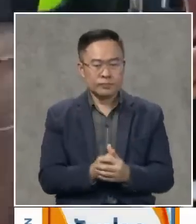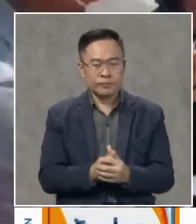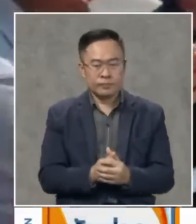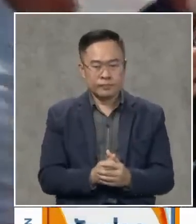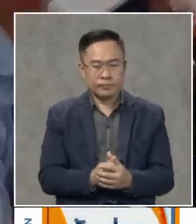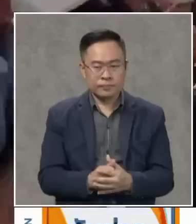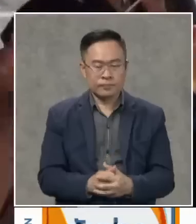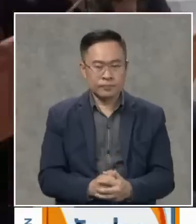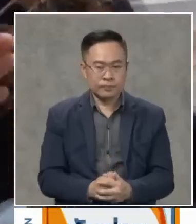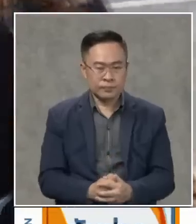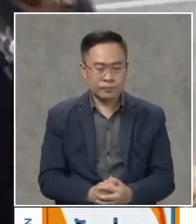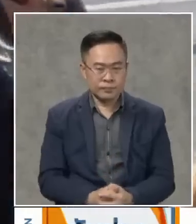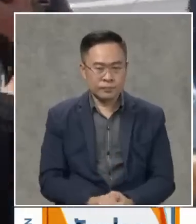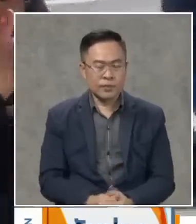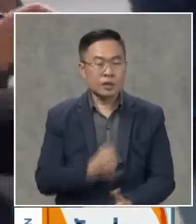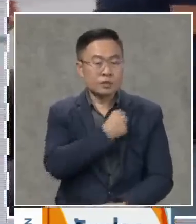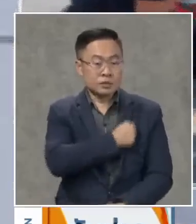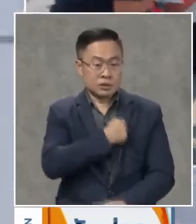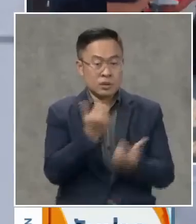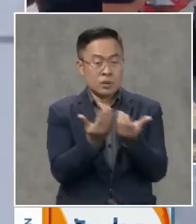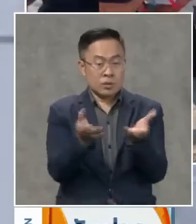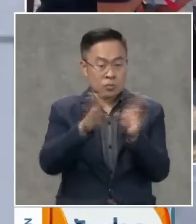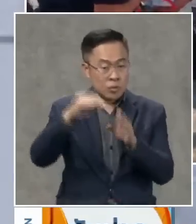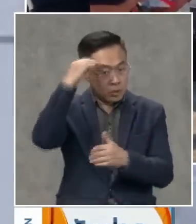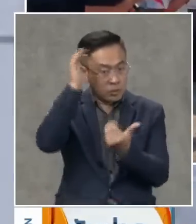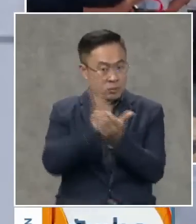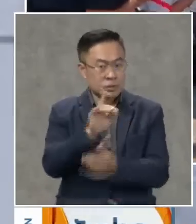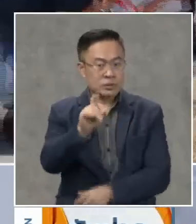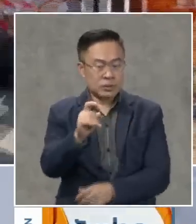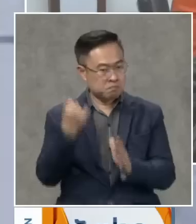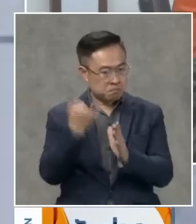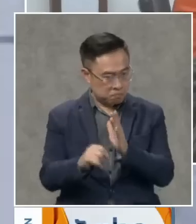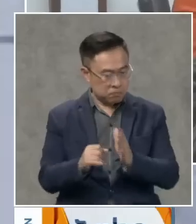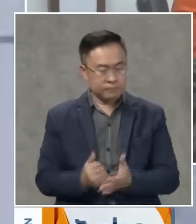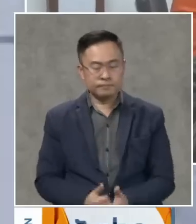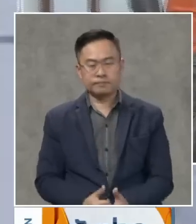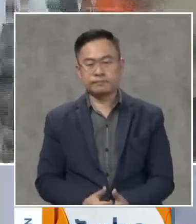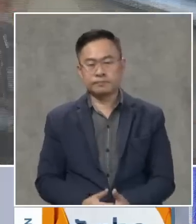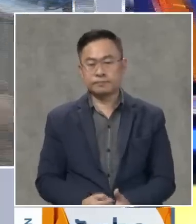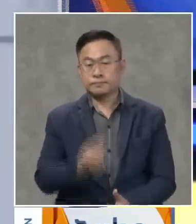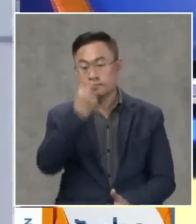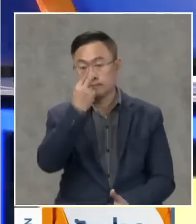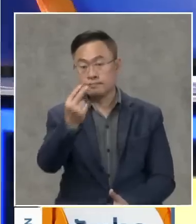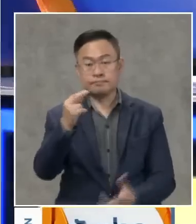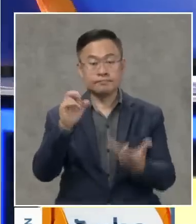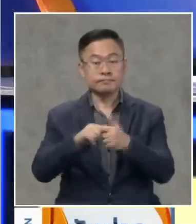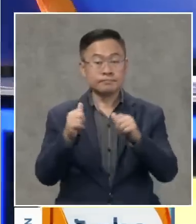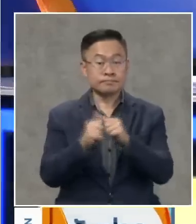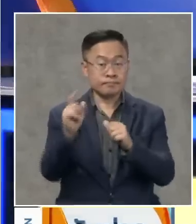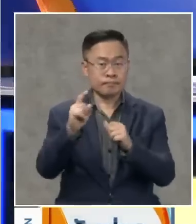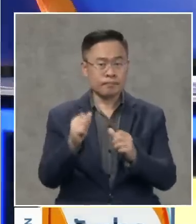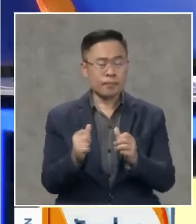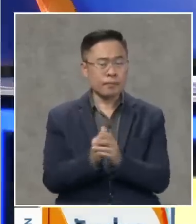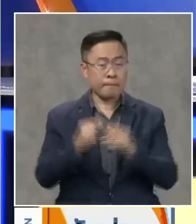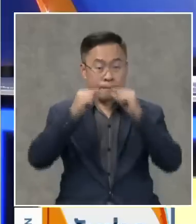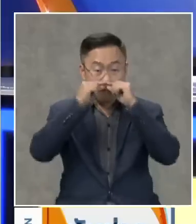ค่ะ ต้องขอแสดงความเสียใจต่อการจากไปของหมู่หนุ่มด้วยนะคะพาคุณผู้ชมไปดูกรณีการแฉของคุ